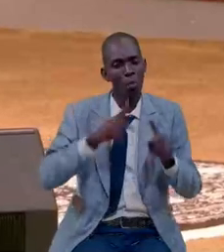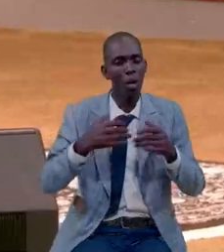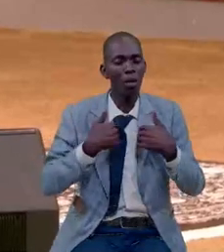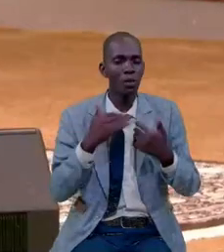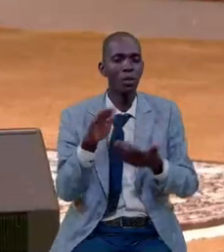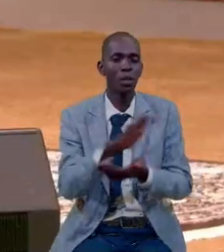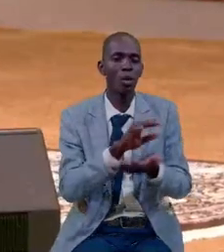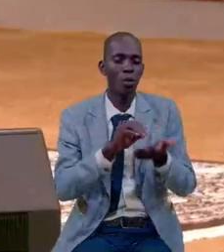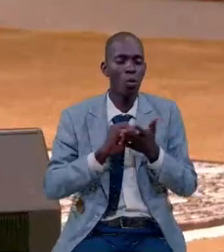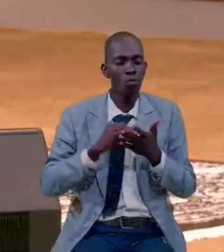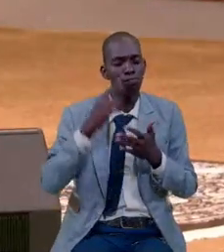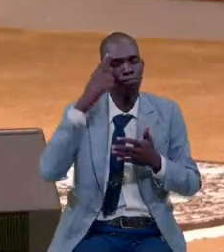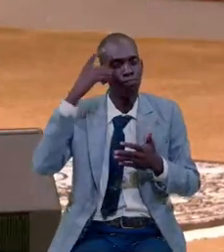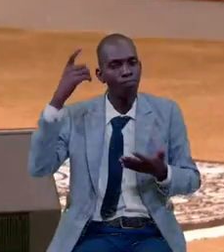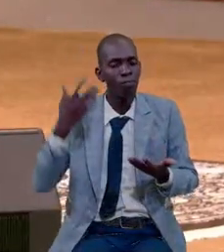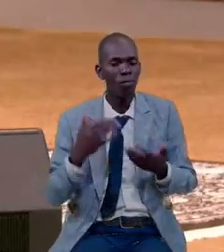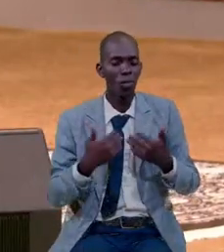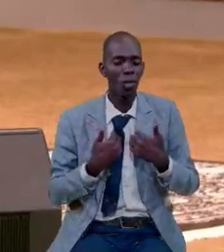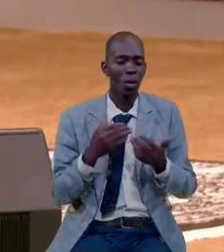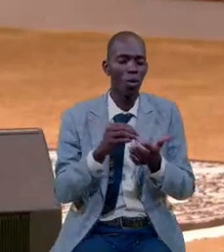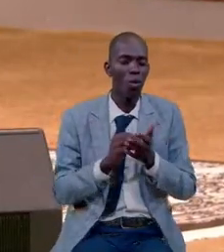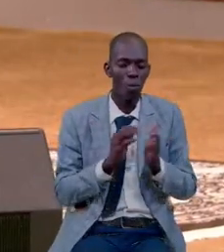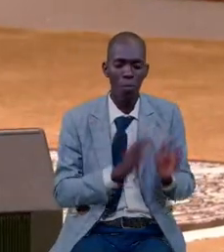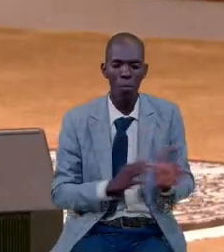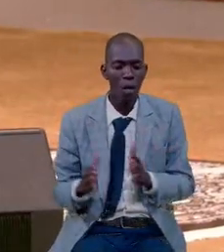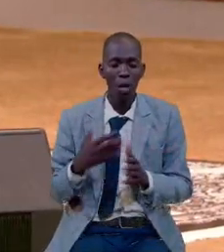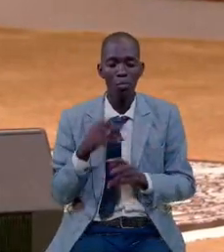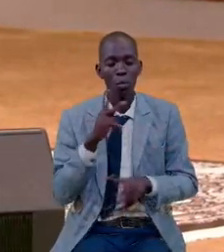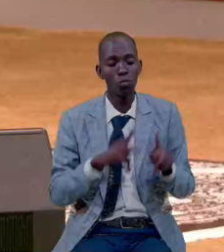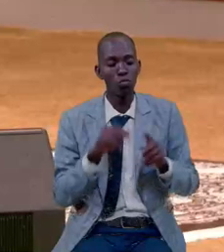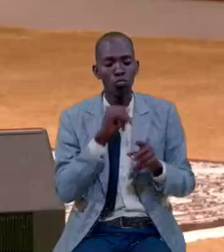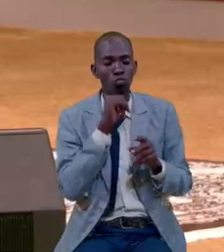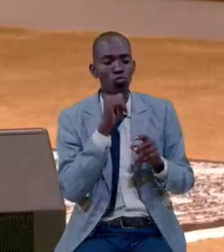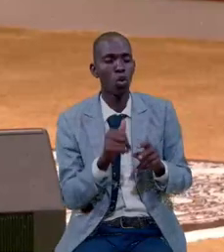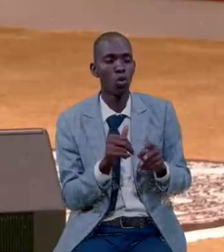effectuer. Ils ont leur but à atteindre. Dès que les gens ne vous regardent pas,